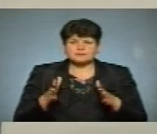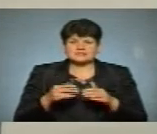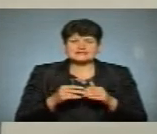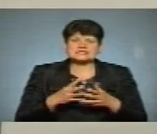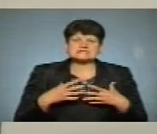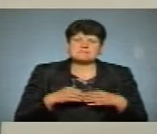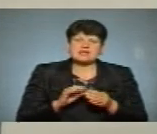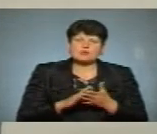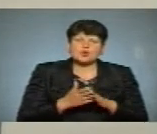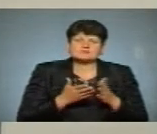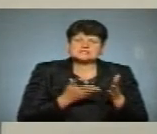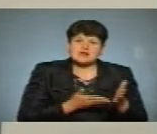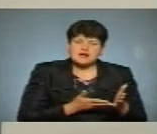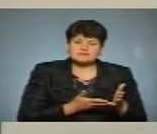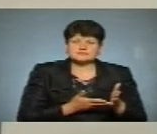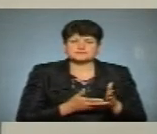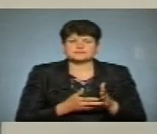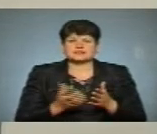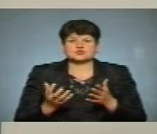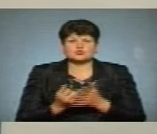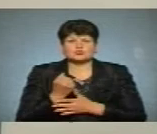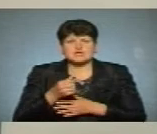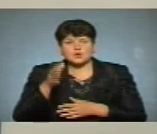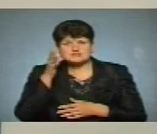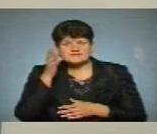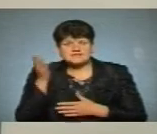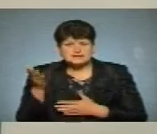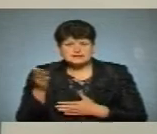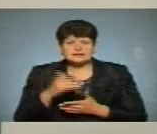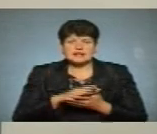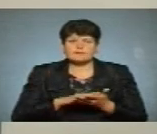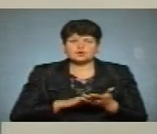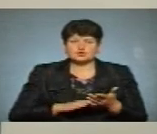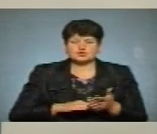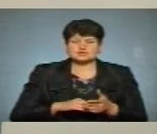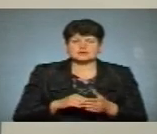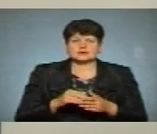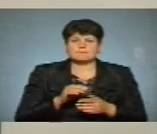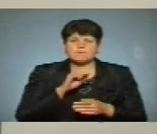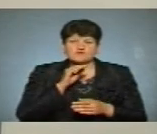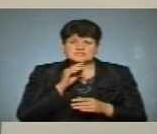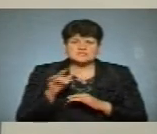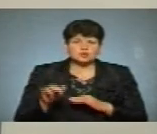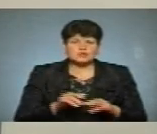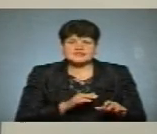сімейними обставинами, для добуття освіти, для продовження професійної діяльності,